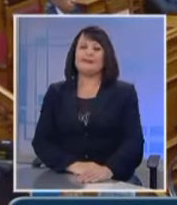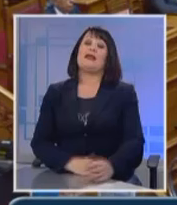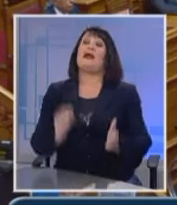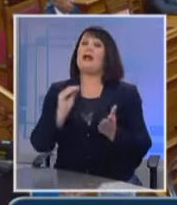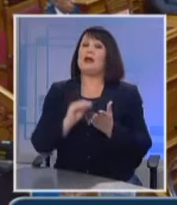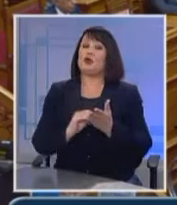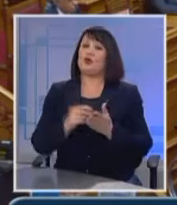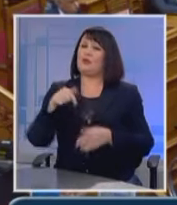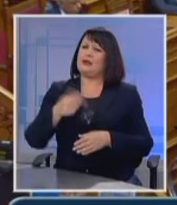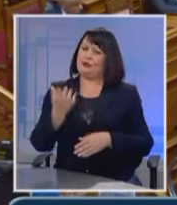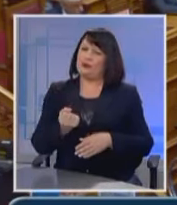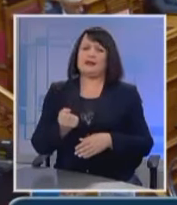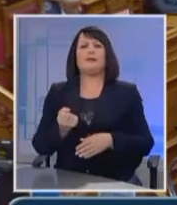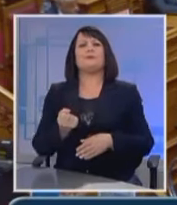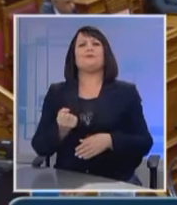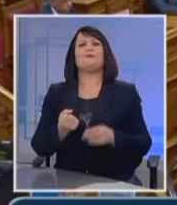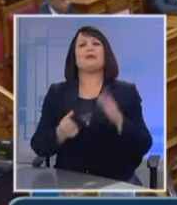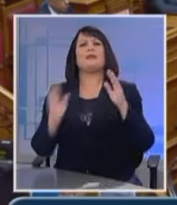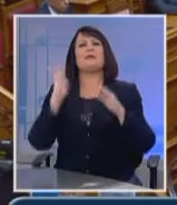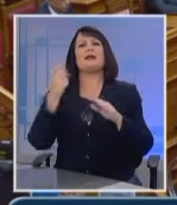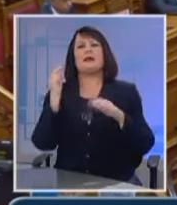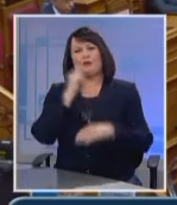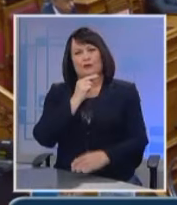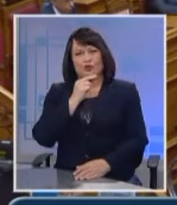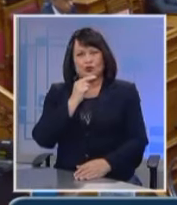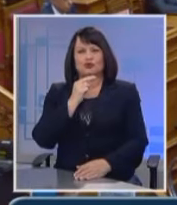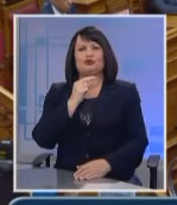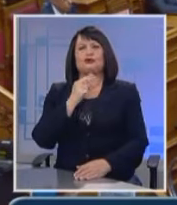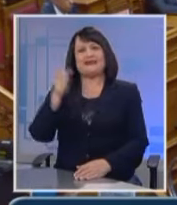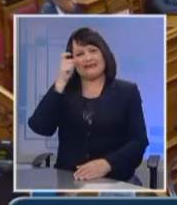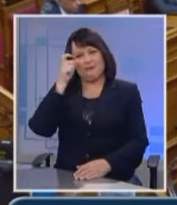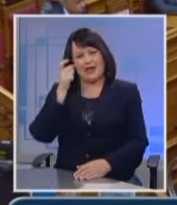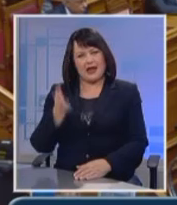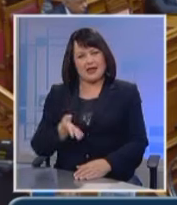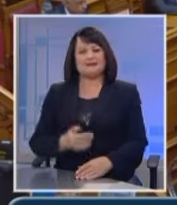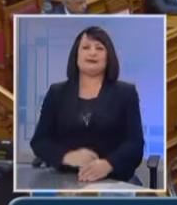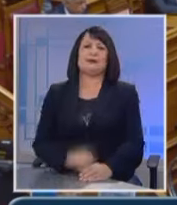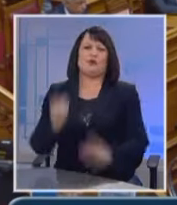Επίσης παραβρίσκονται μαζί μας ο πρώην Πρωθυπουργός κ. Αντώνης Σαμαράς